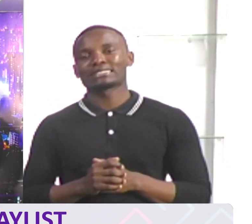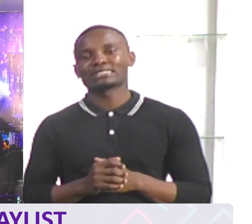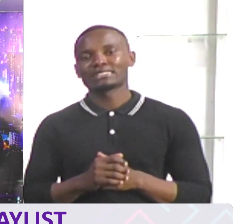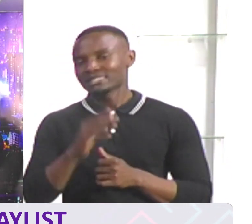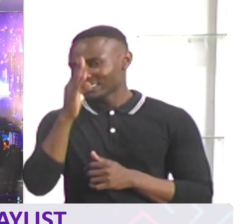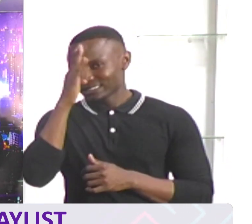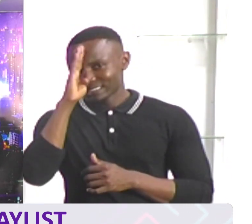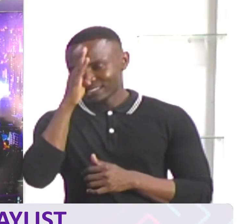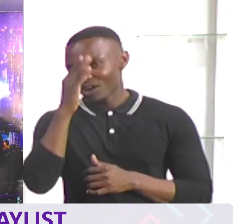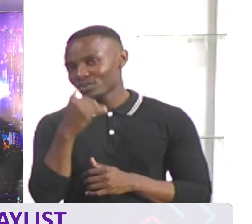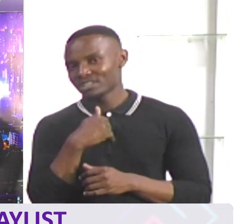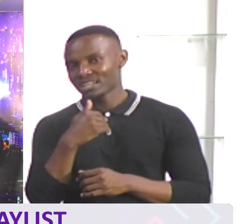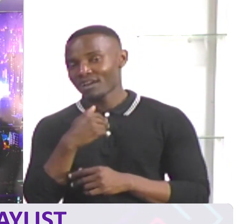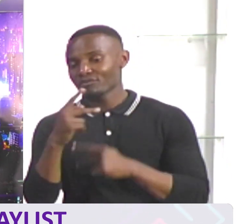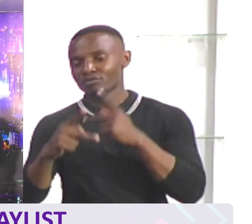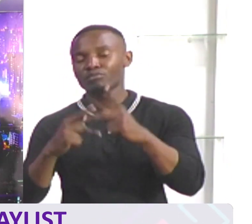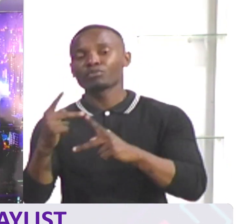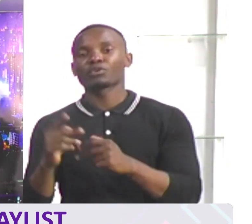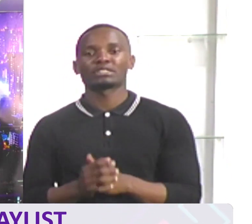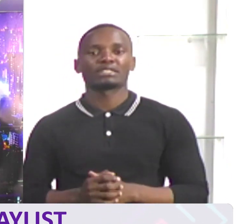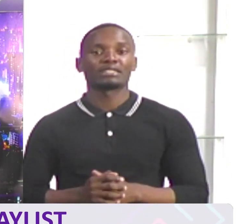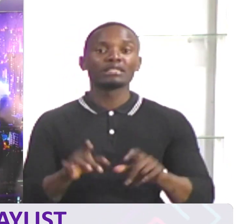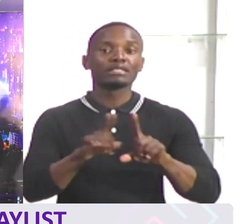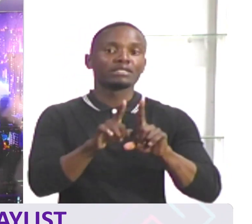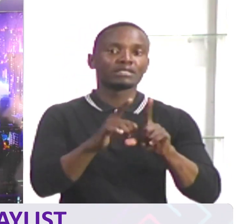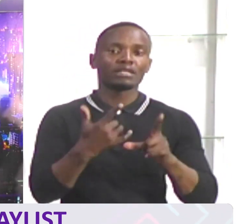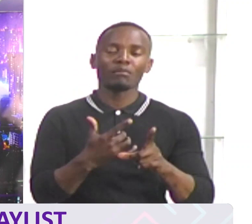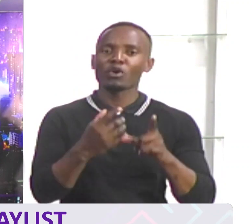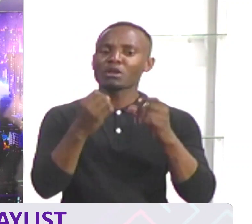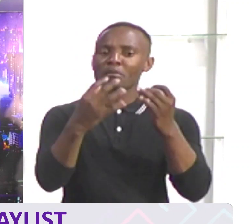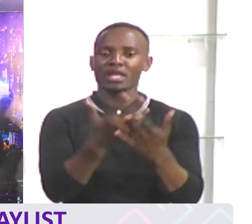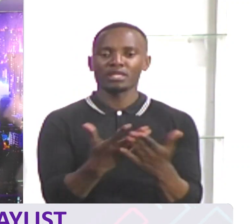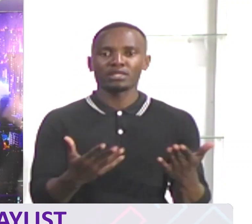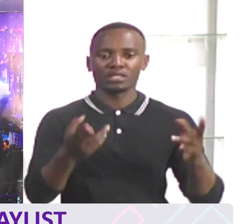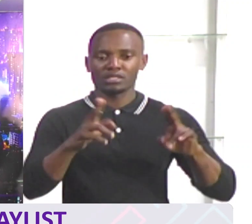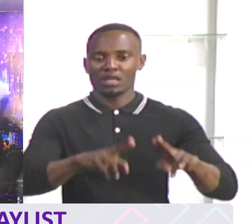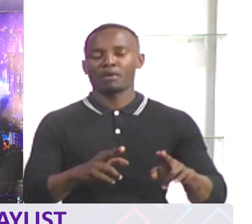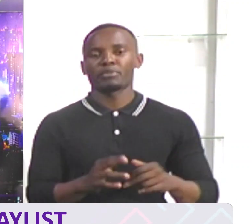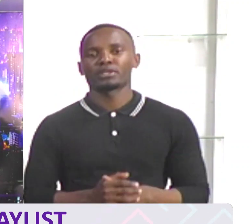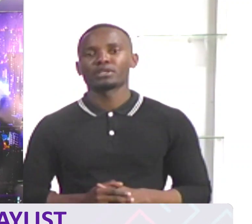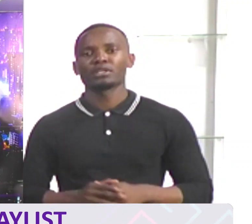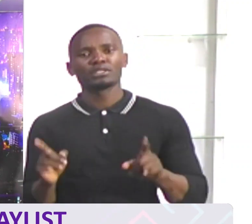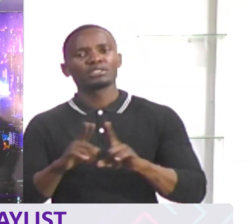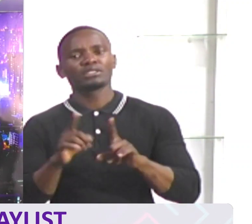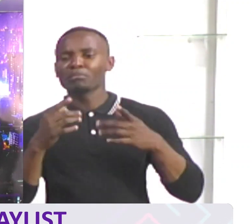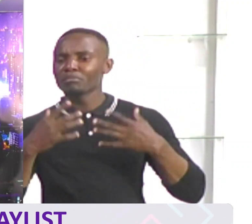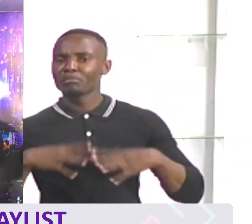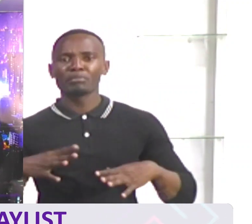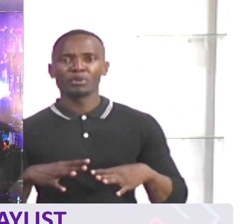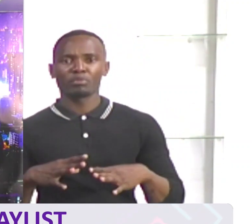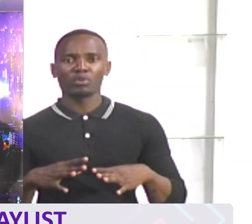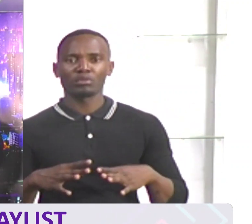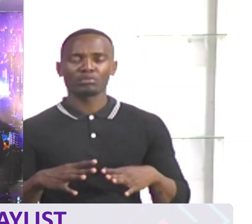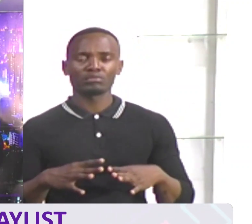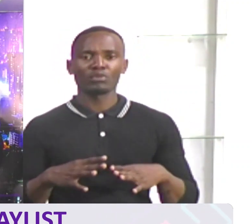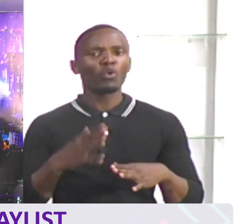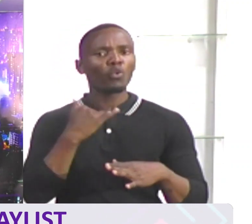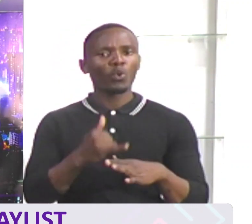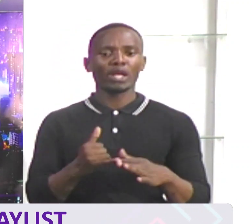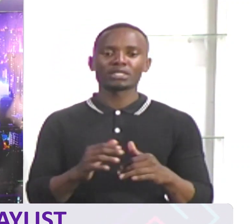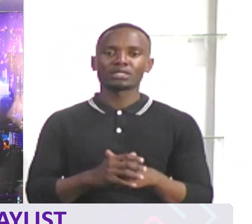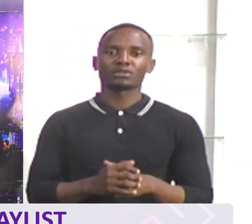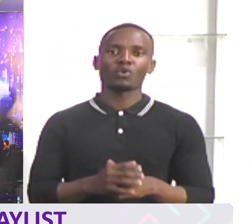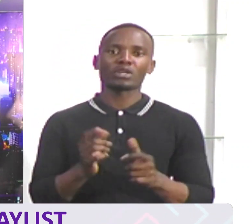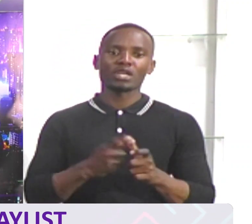Nandiyo maana unaona siku hizi vitu zina happen tu. Watu, hata story mingi zinaleta wangu watu na hiyo instant. Wewe unataka tu. Apo. Right.